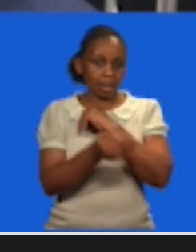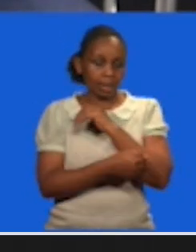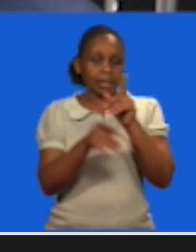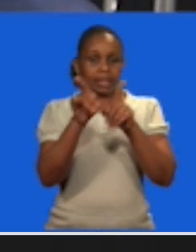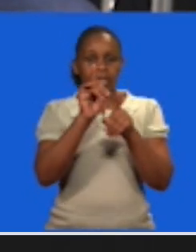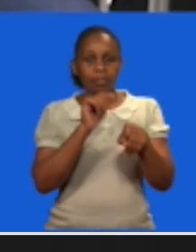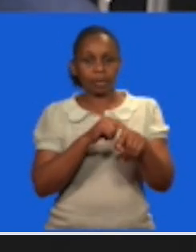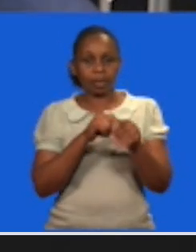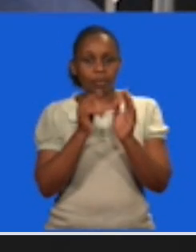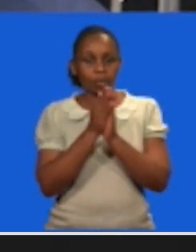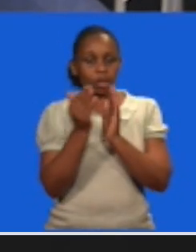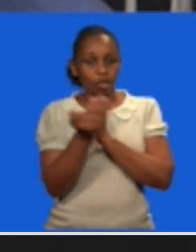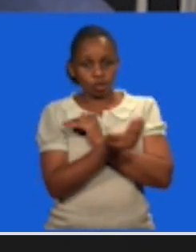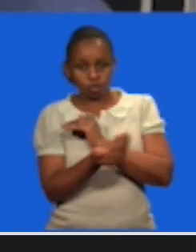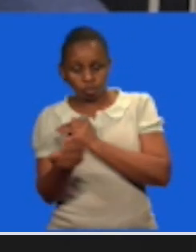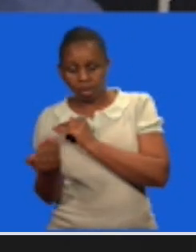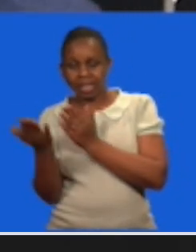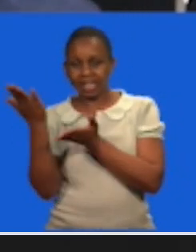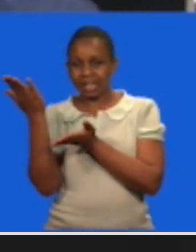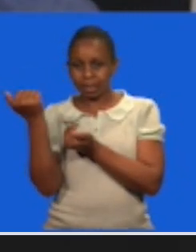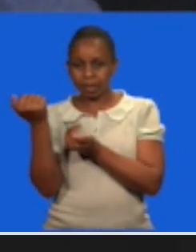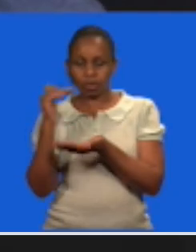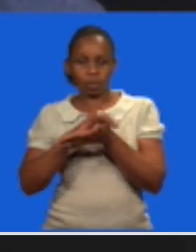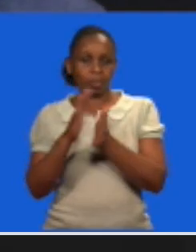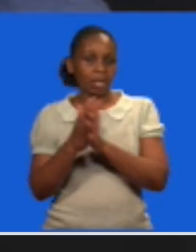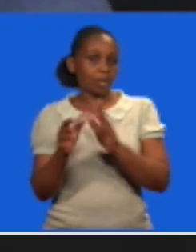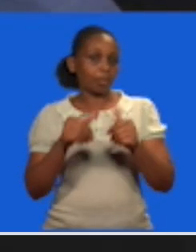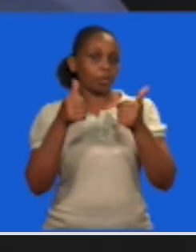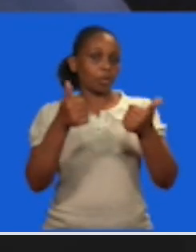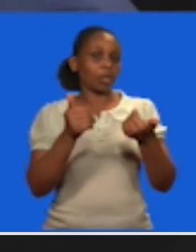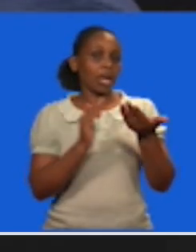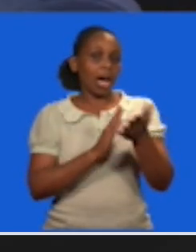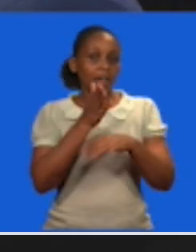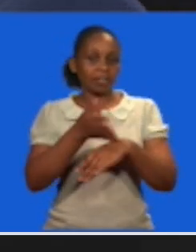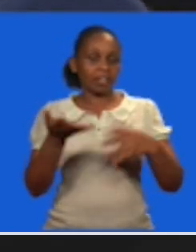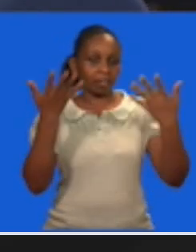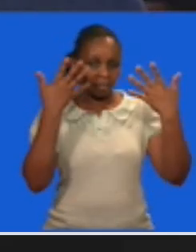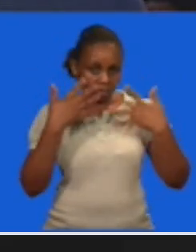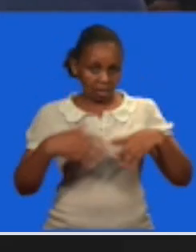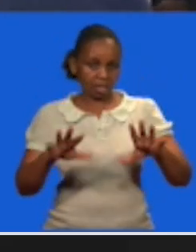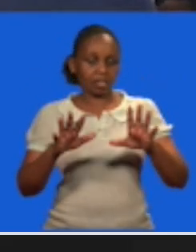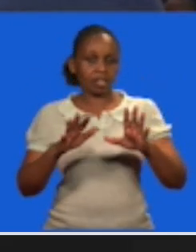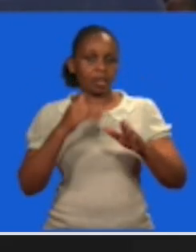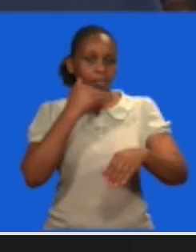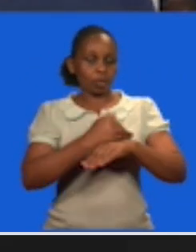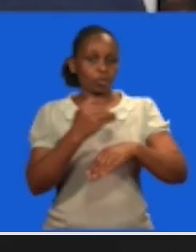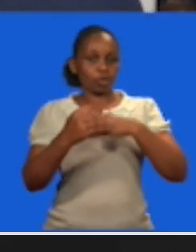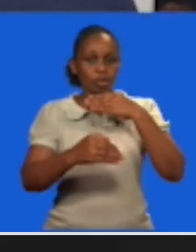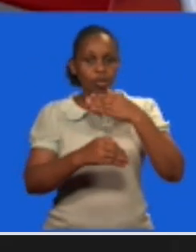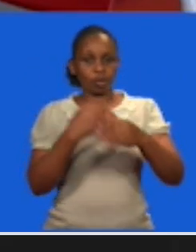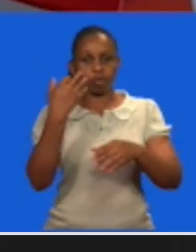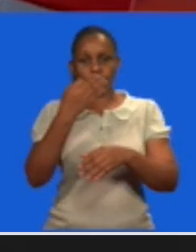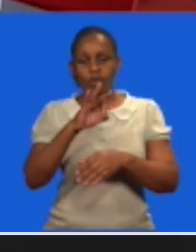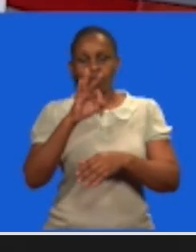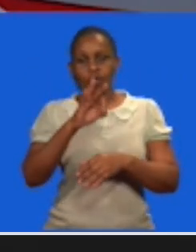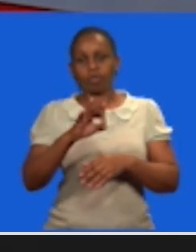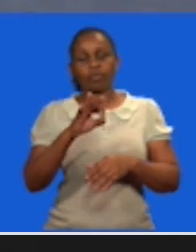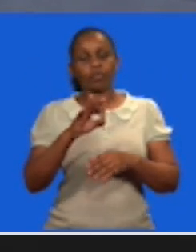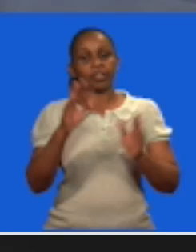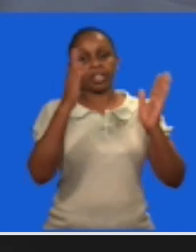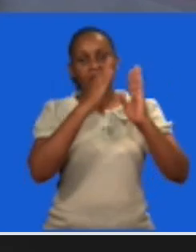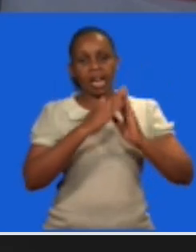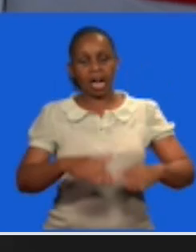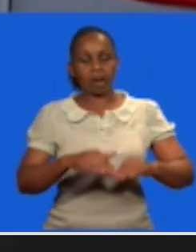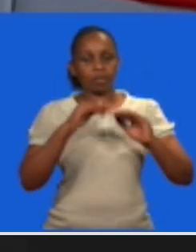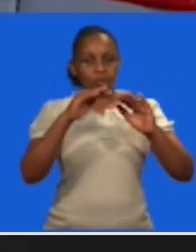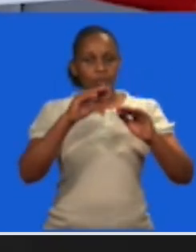kina mama, wajawazito pamoja na watoto zinatarajiwa kuimarika baada ya kukamilika kwa ujenzi